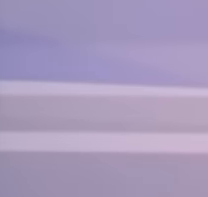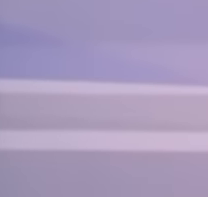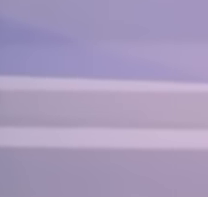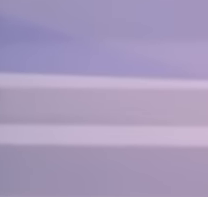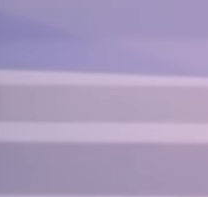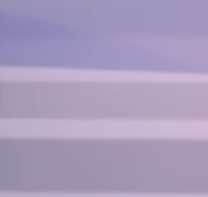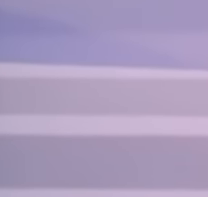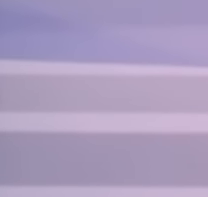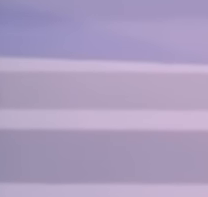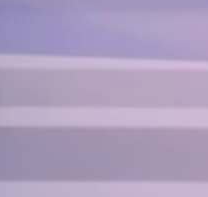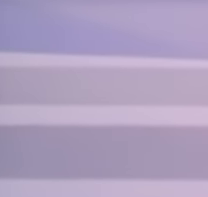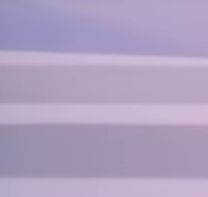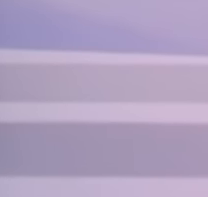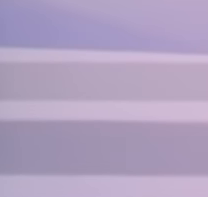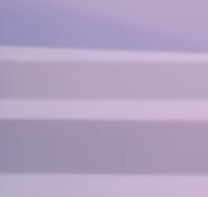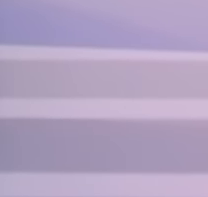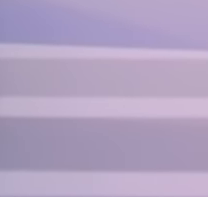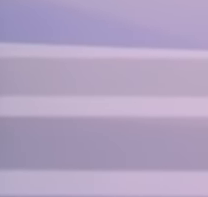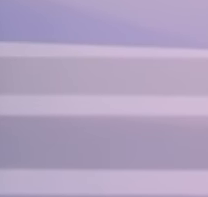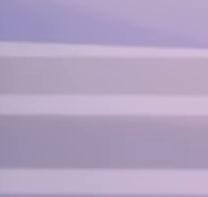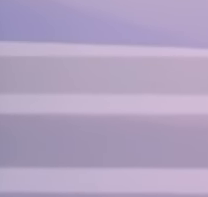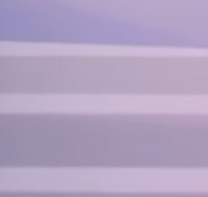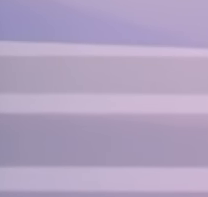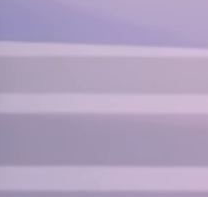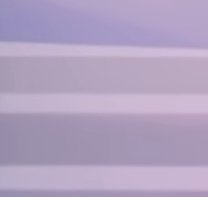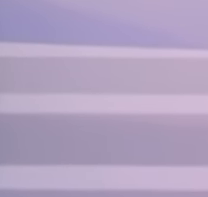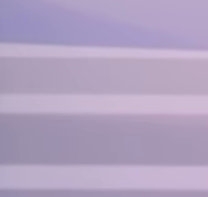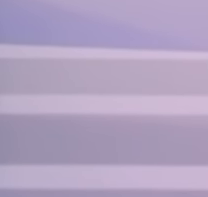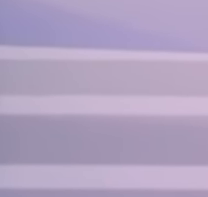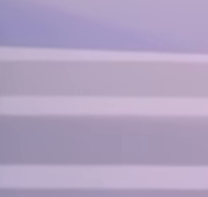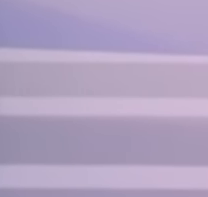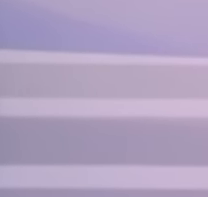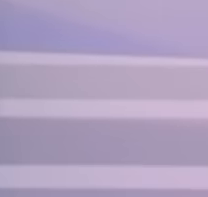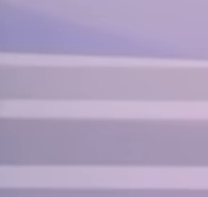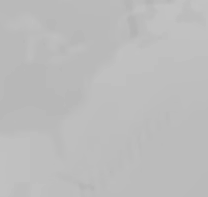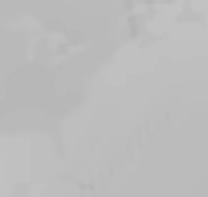samahan niyo kami sa GMA Pinoy TV at www.gmanews.tv